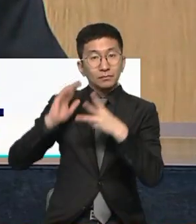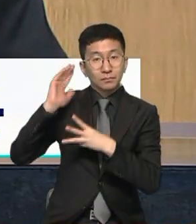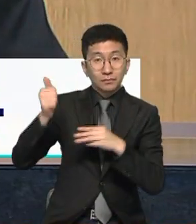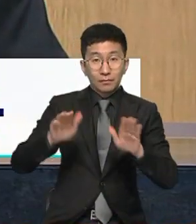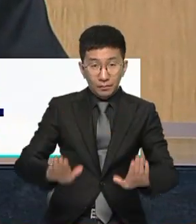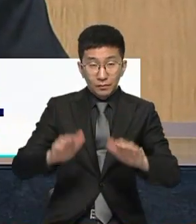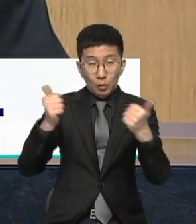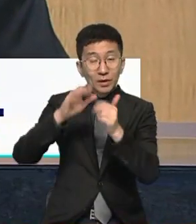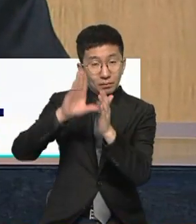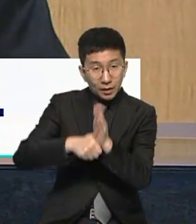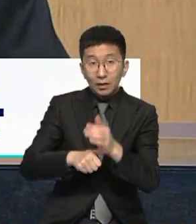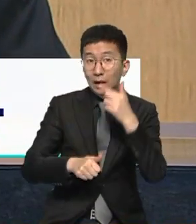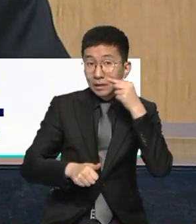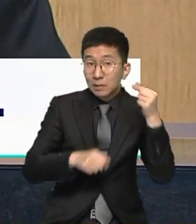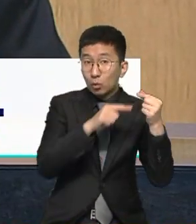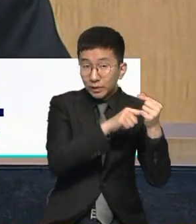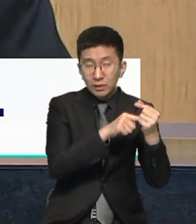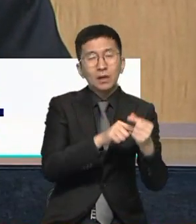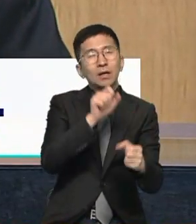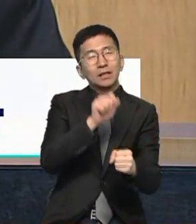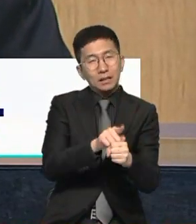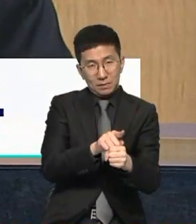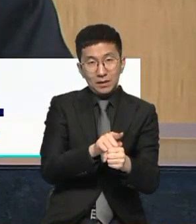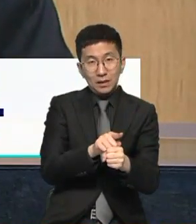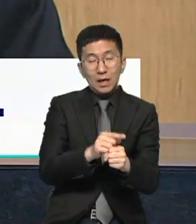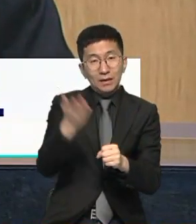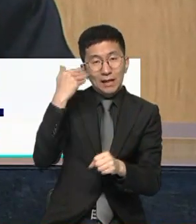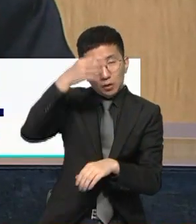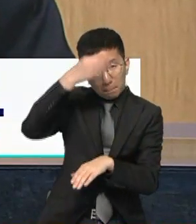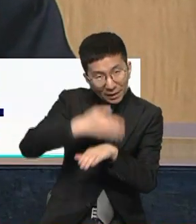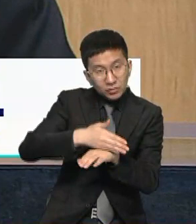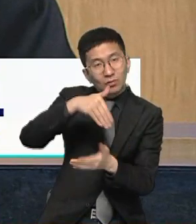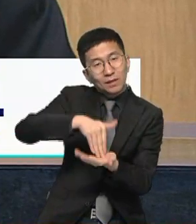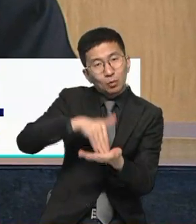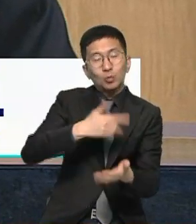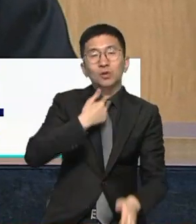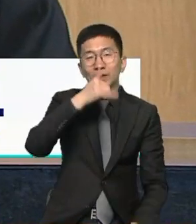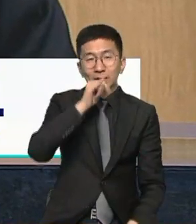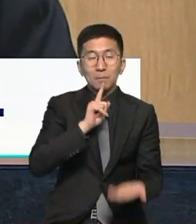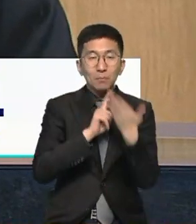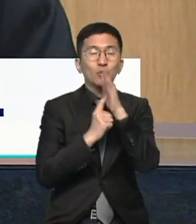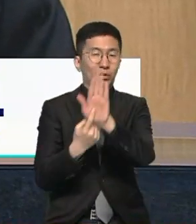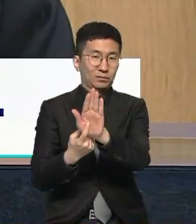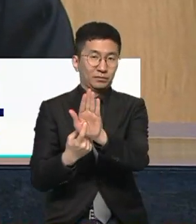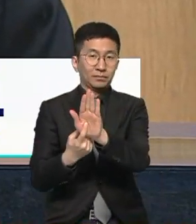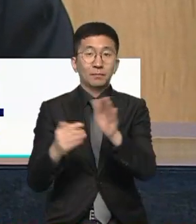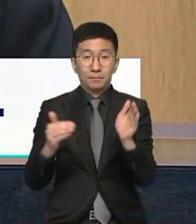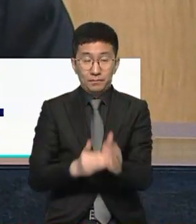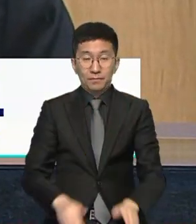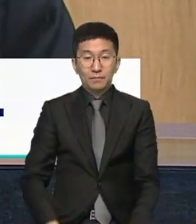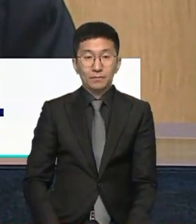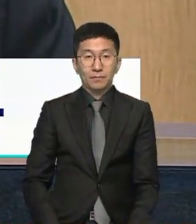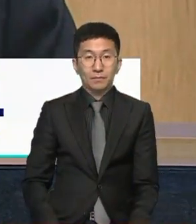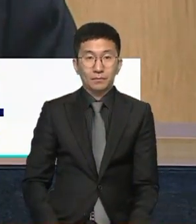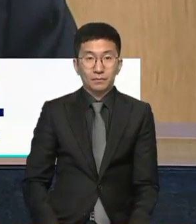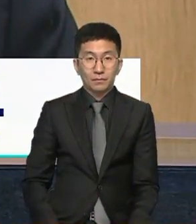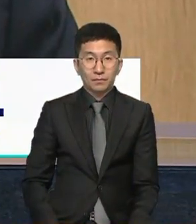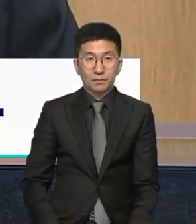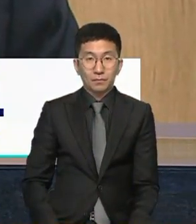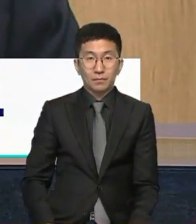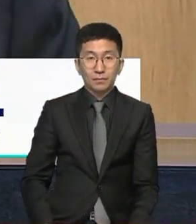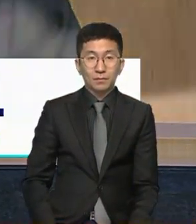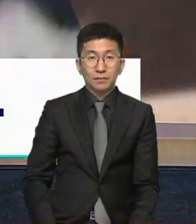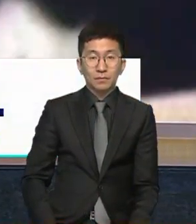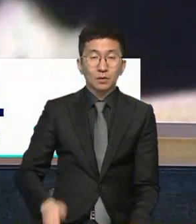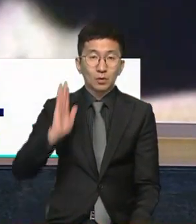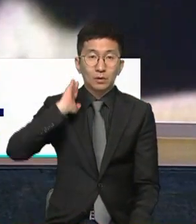네, 윤 대통령은 또 오늘 국무회의에서 일본이 이미 수십 차례 과거사 문제에 대해서 반성과 사과를 했다는 말도